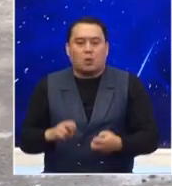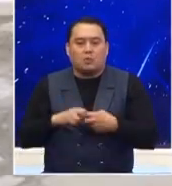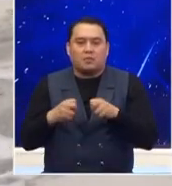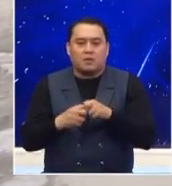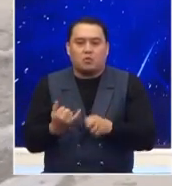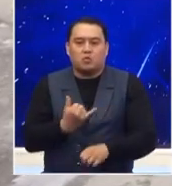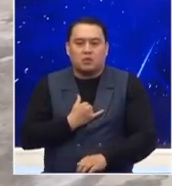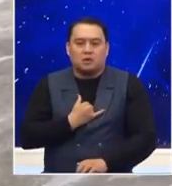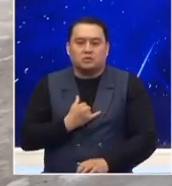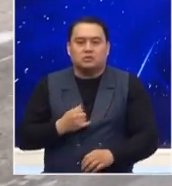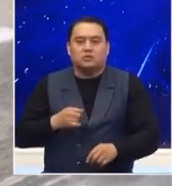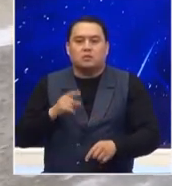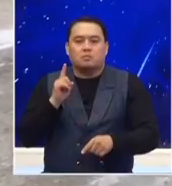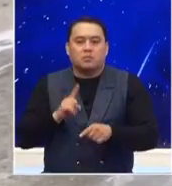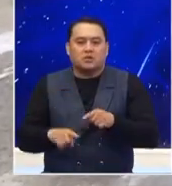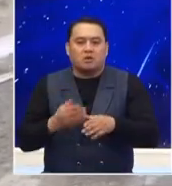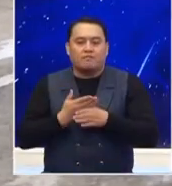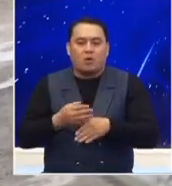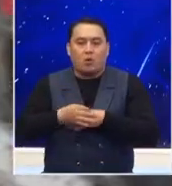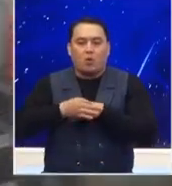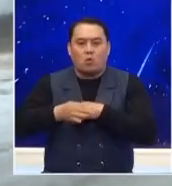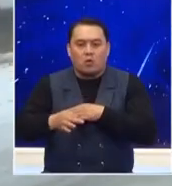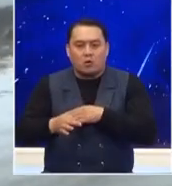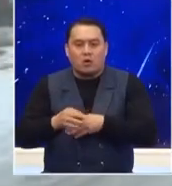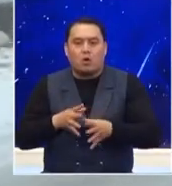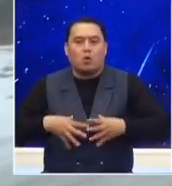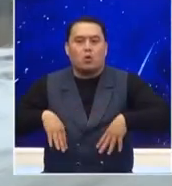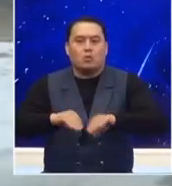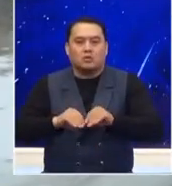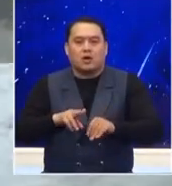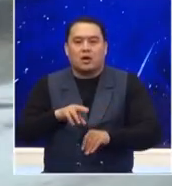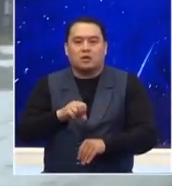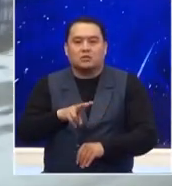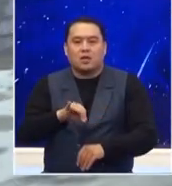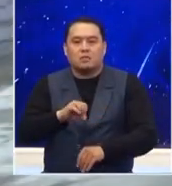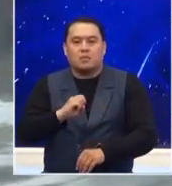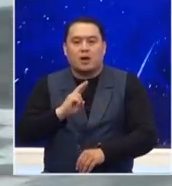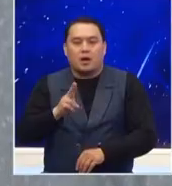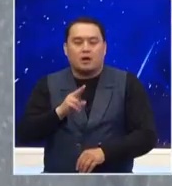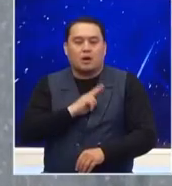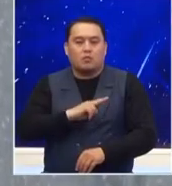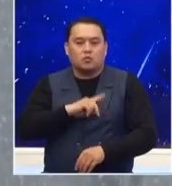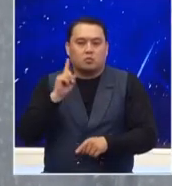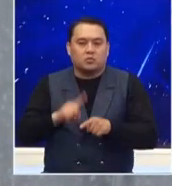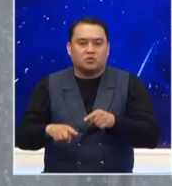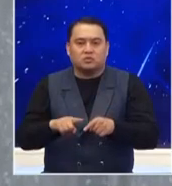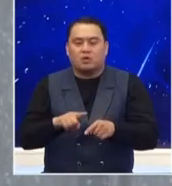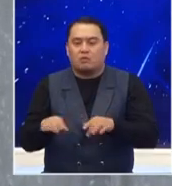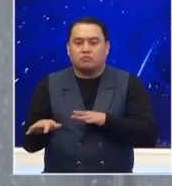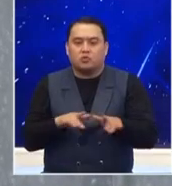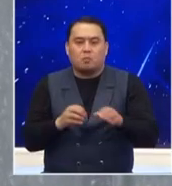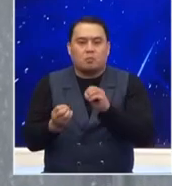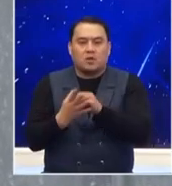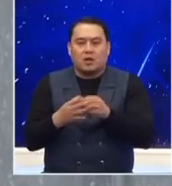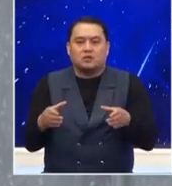у нас. Аварийная служба ЖТСУского филиала акционерного общества «КазТрансГазаймах» сейчас работает в усиленном режиме. Все